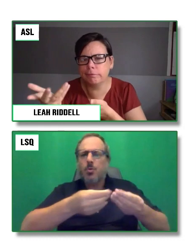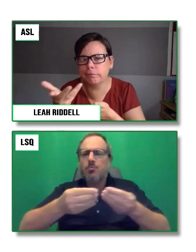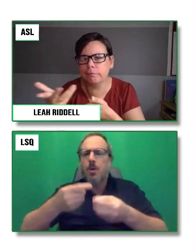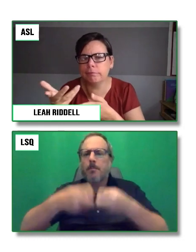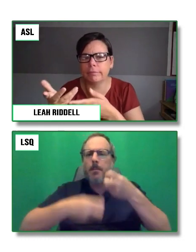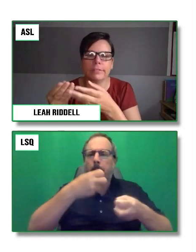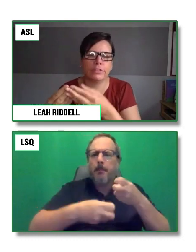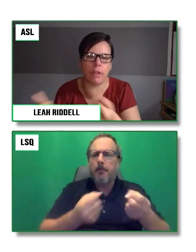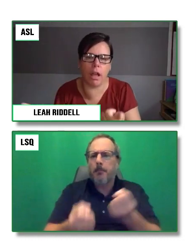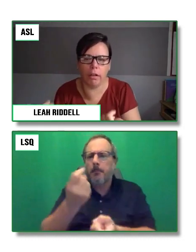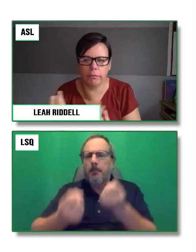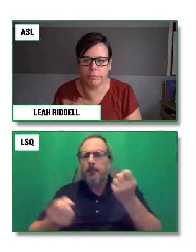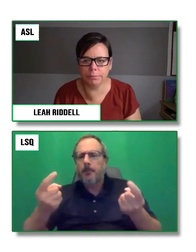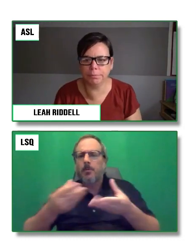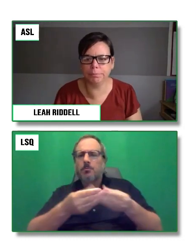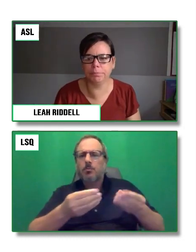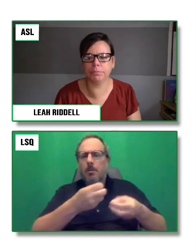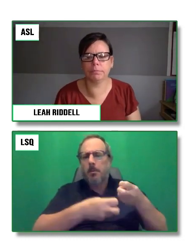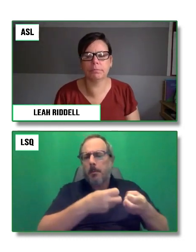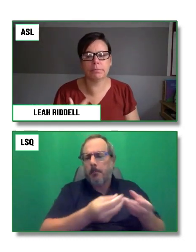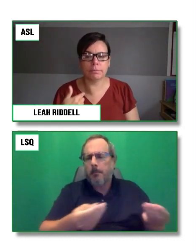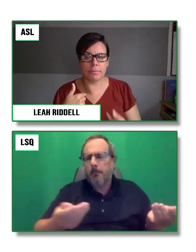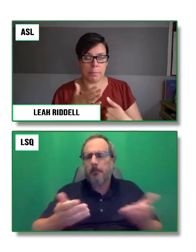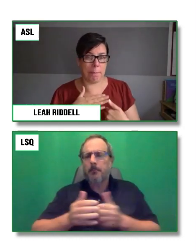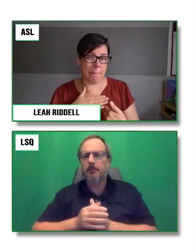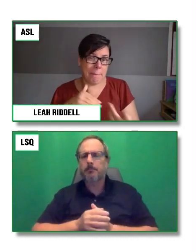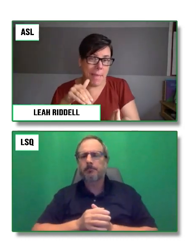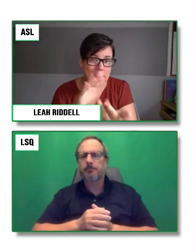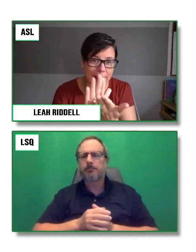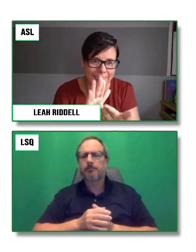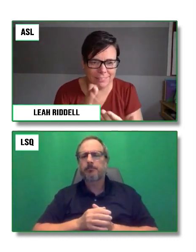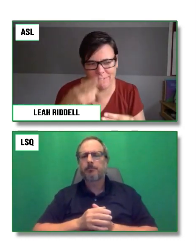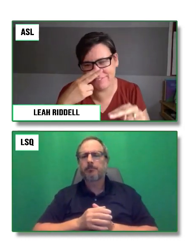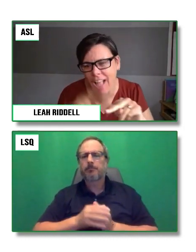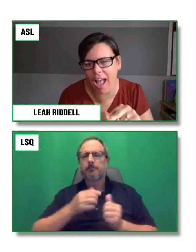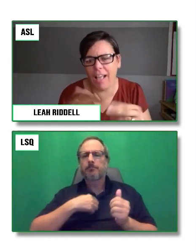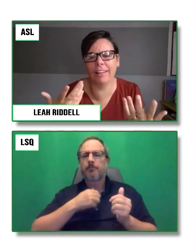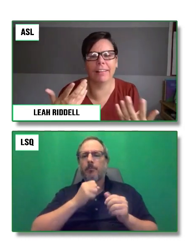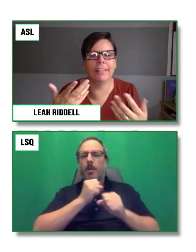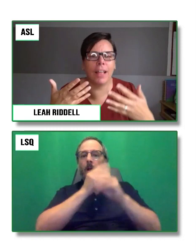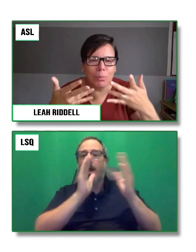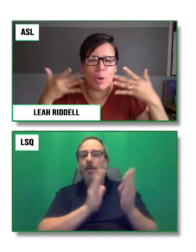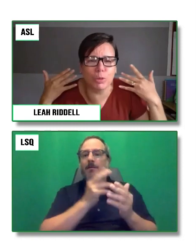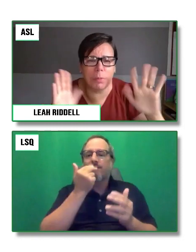et que j'ai dû moi-même de travailler pour résoudre ce problème si répandu.